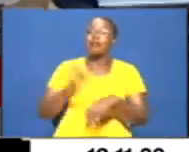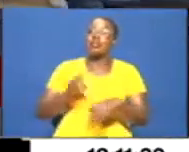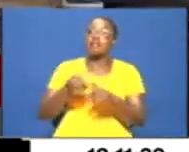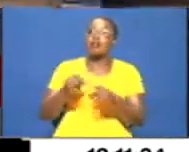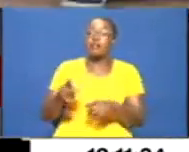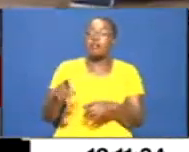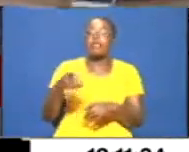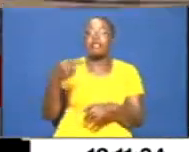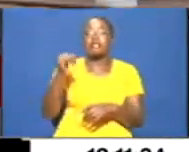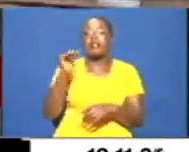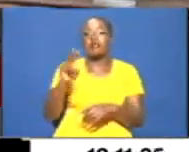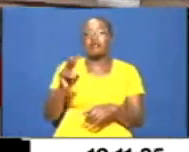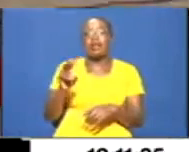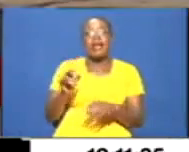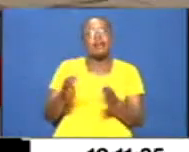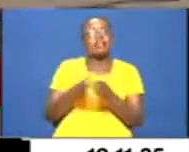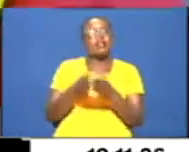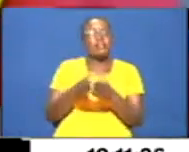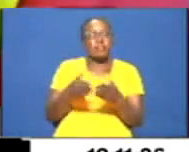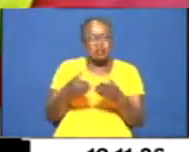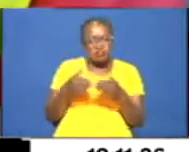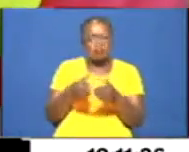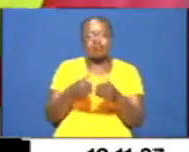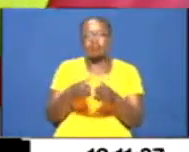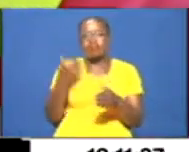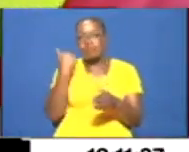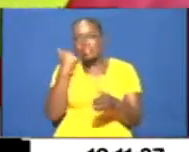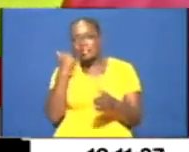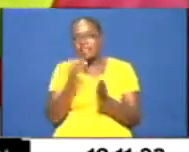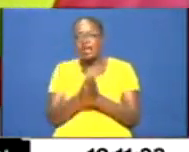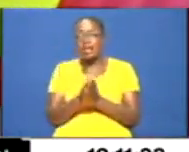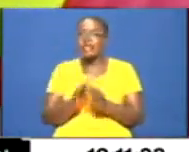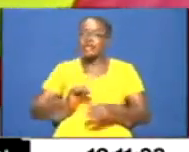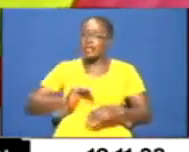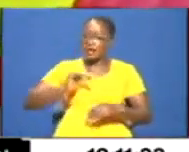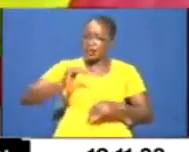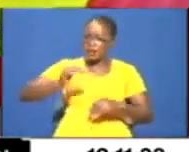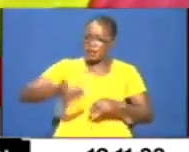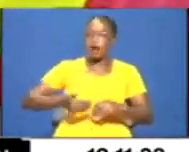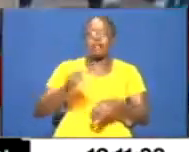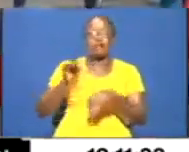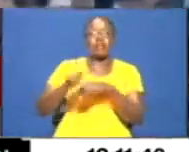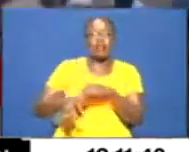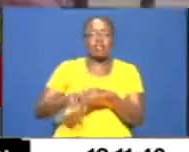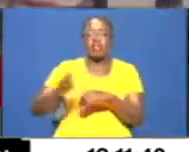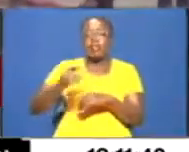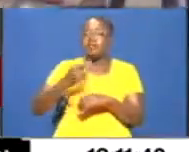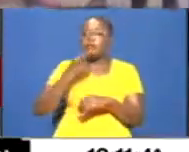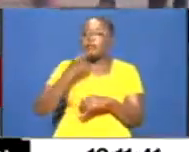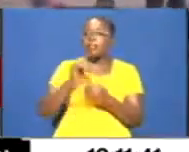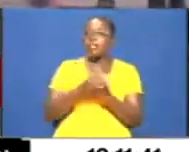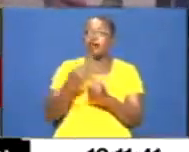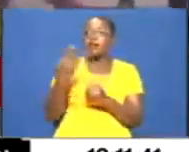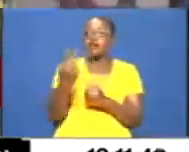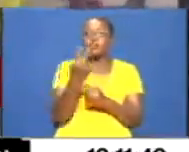ya zinaa na mimba za mapema. Kikao hicho cha uhamasisho kiliandaliwa wakati ambapo kaunti ya Turukana imenakili